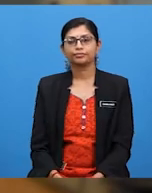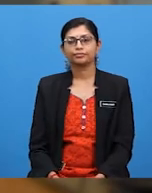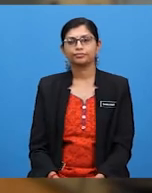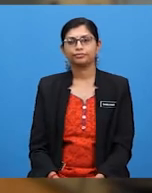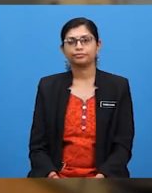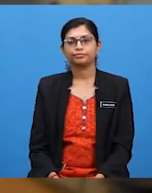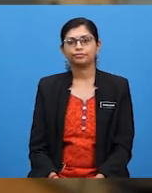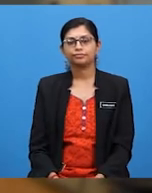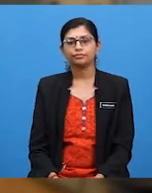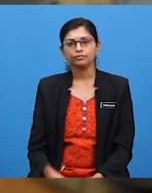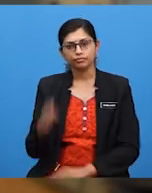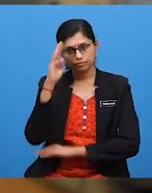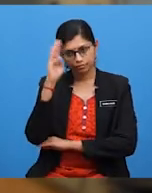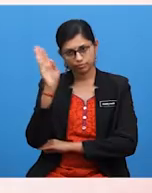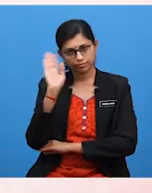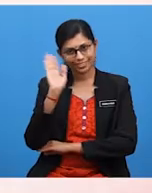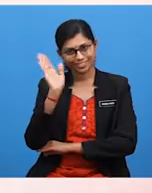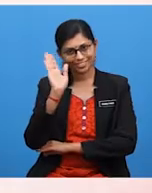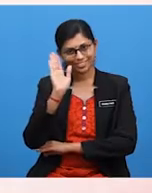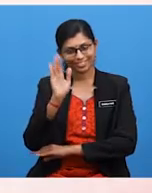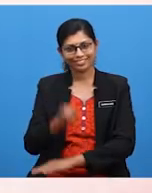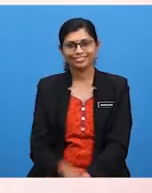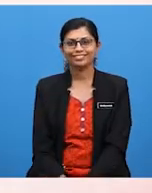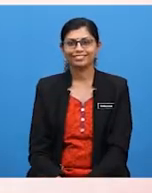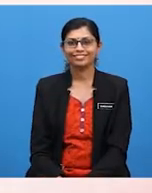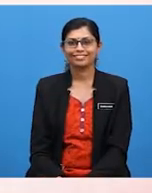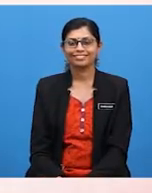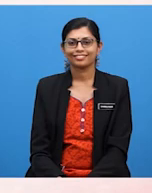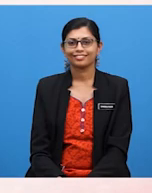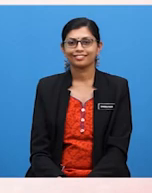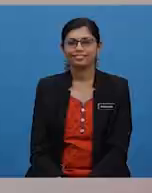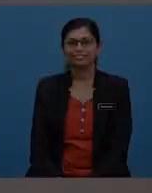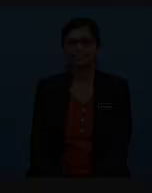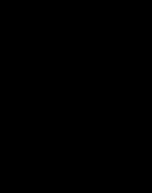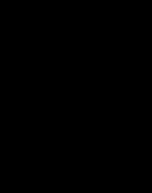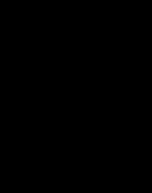di sesi pembelajaran akan datang. Sekian, terima kasih. Bye.